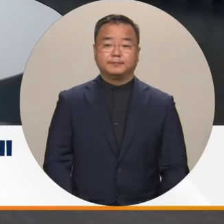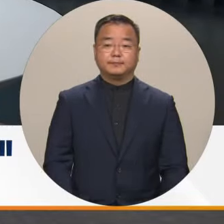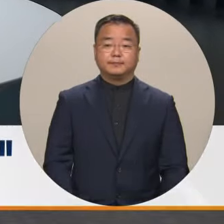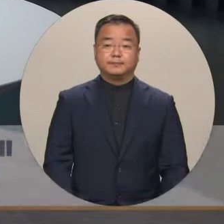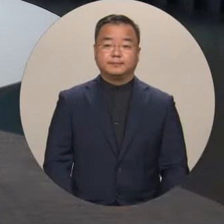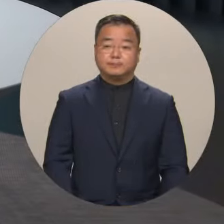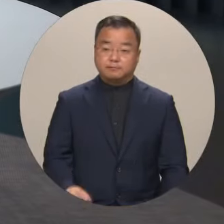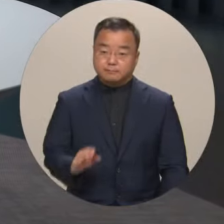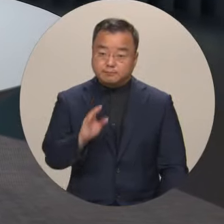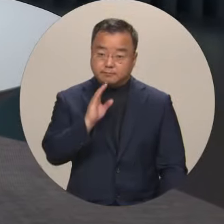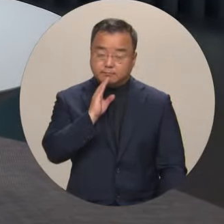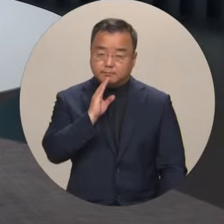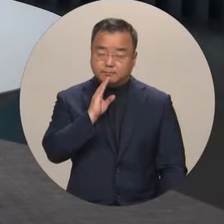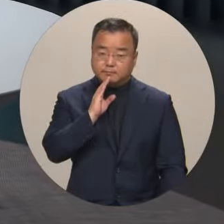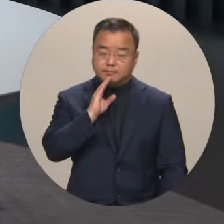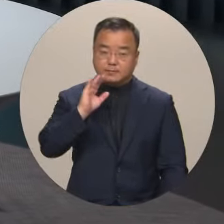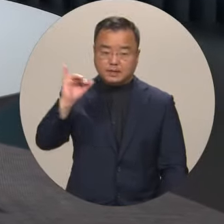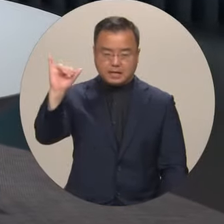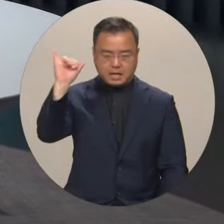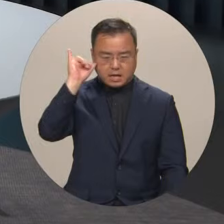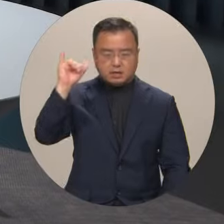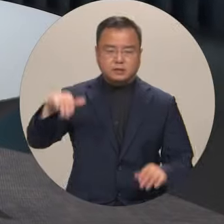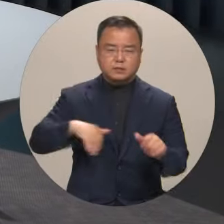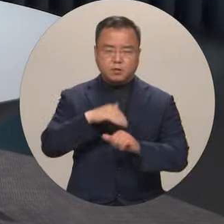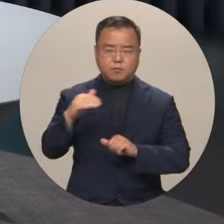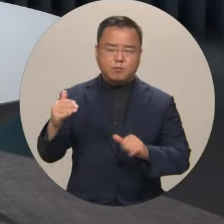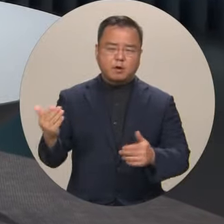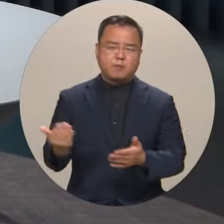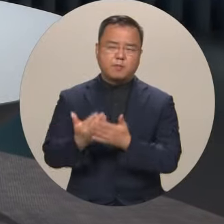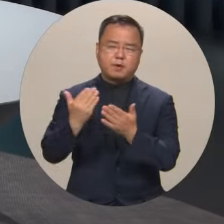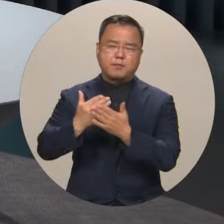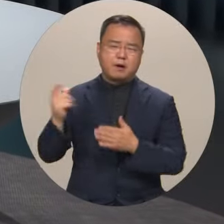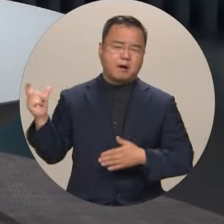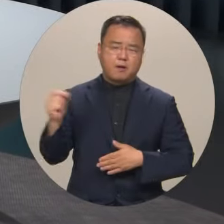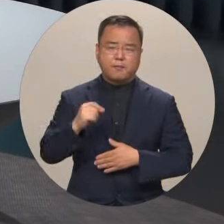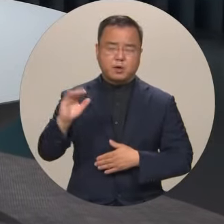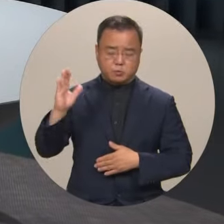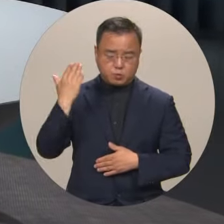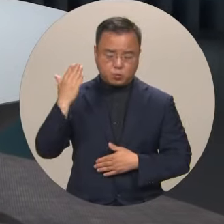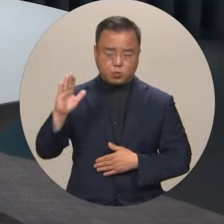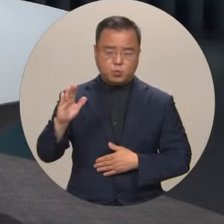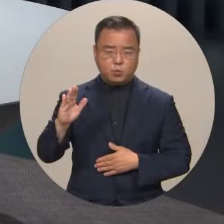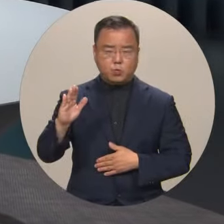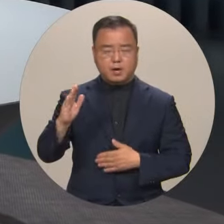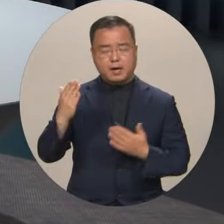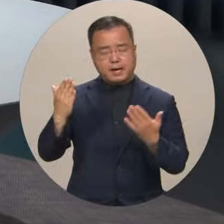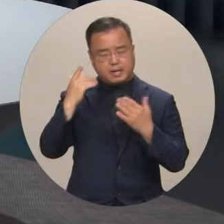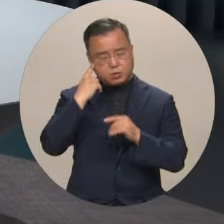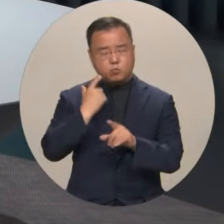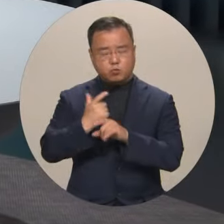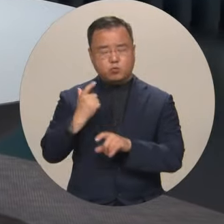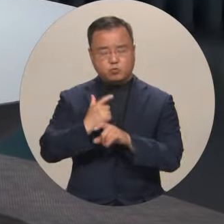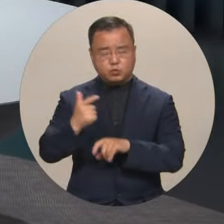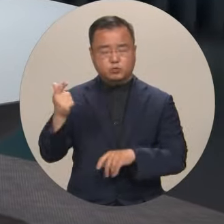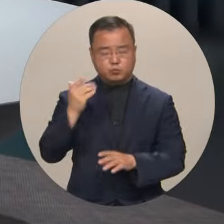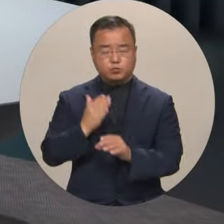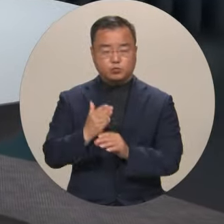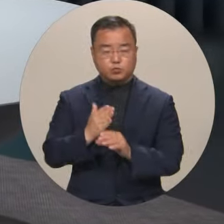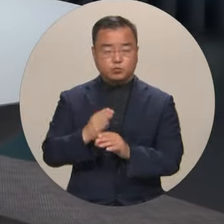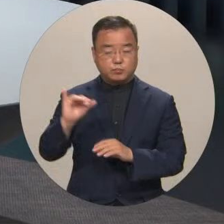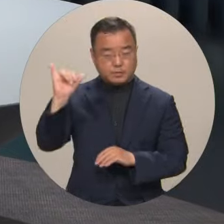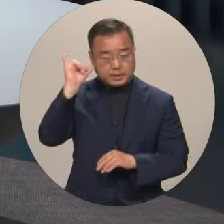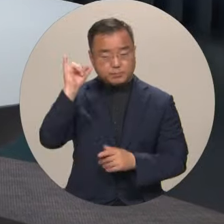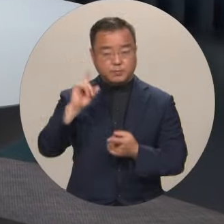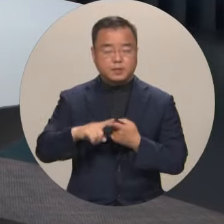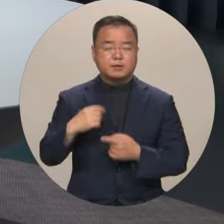정말이 인공지능으로 빠르게 변하는 세상 어떻게 따라잡을 것인지 학교에서도 고민이 참 깊은데 인공지능의 이런